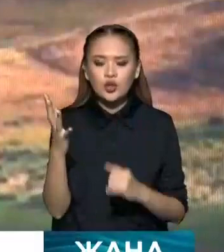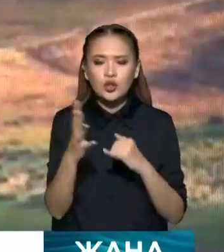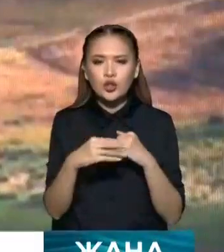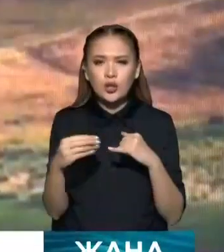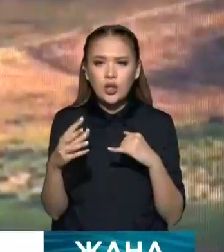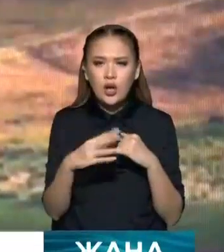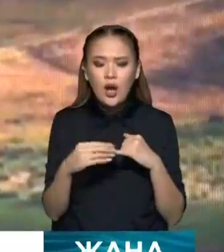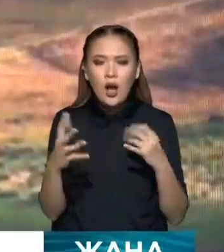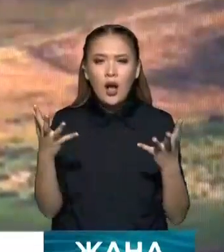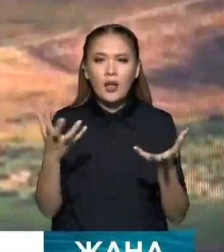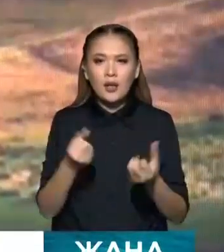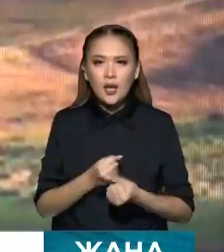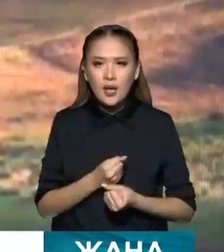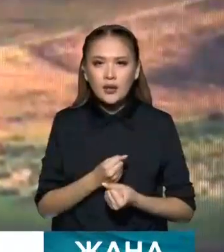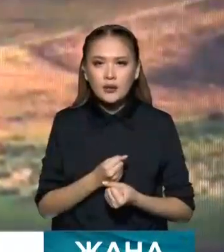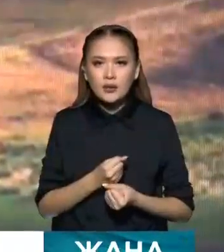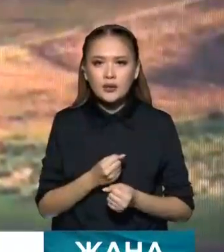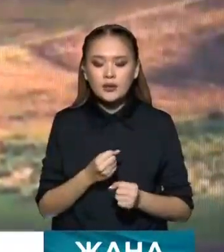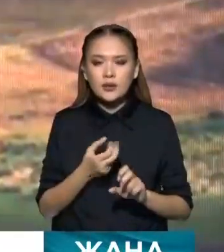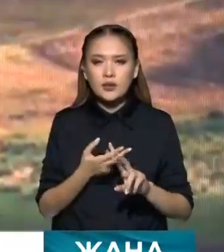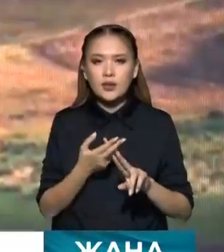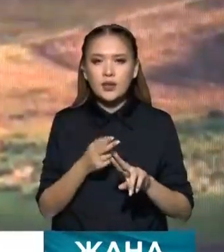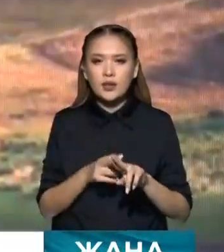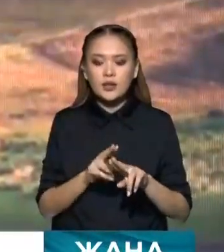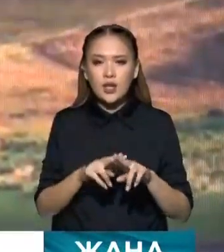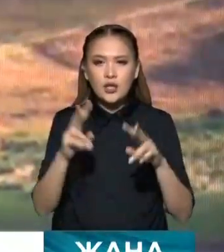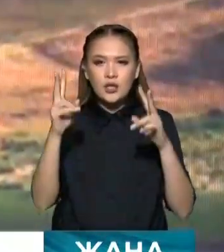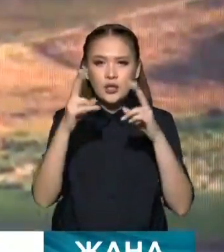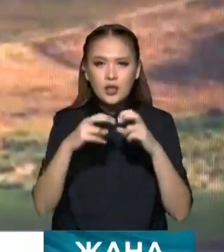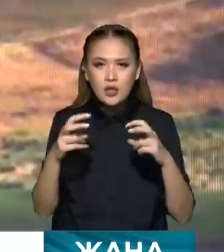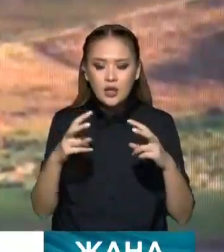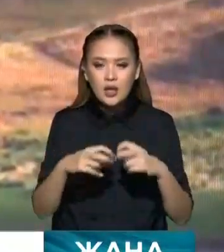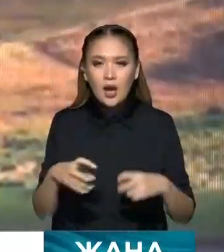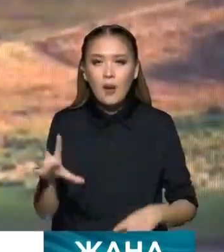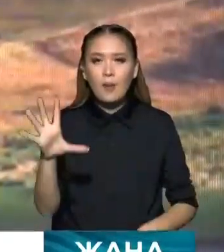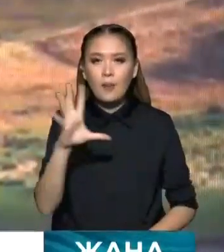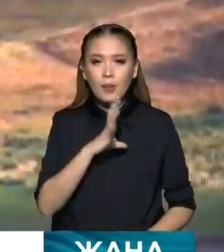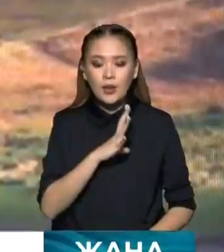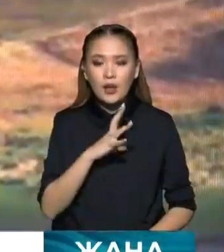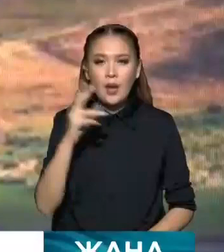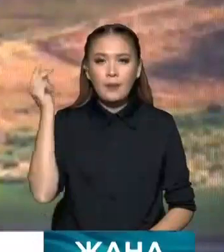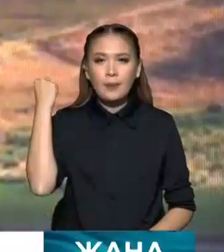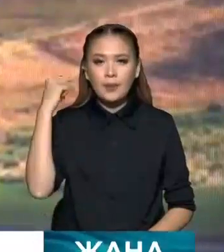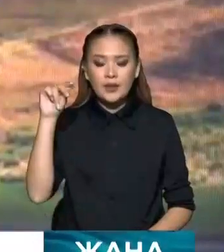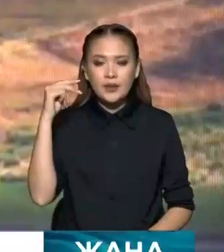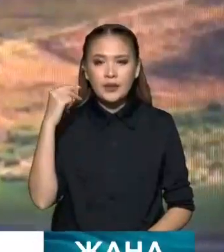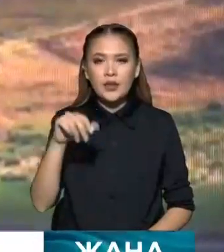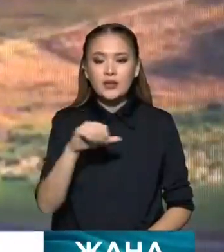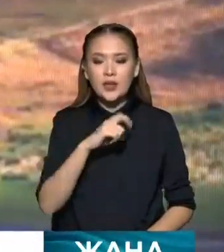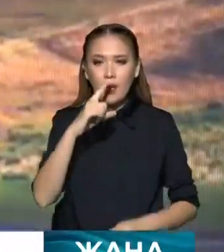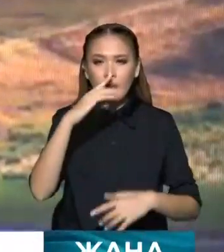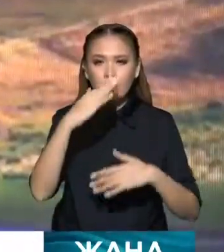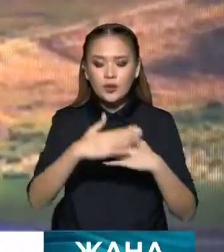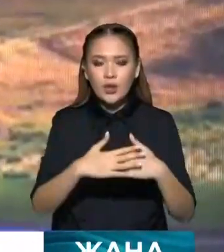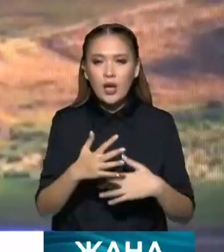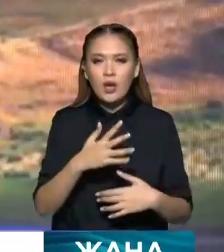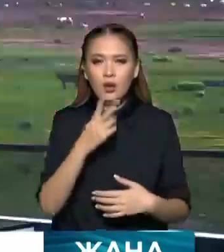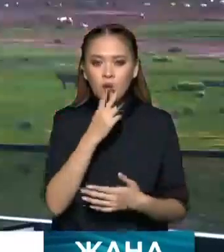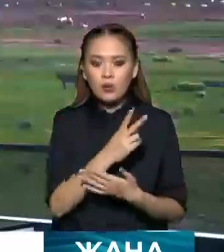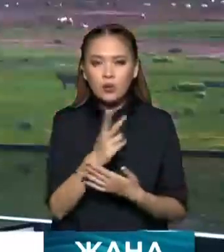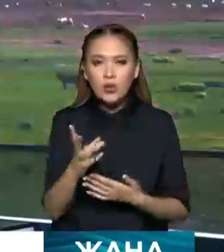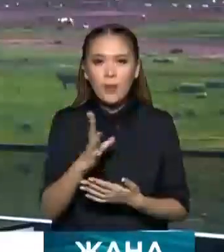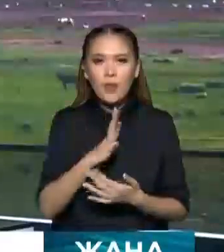телімдерін алған мынау жер шаруашылықтарды тексеруге мораторий болған. Президент бұл мораторийді жақында жойды, яғни